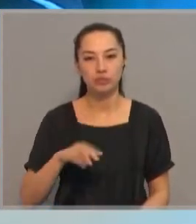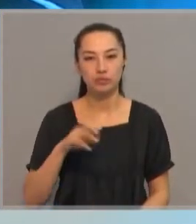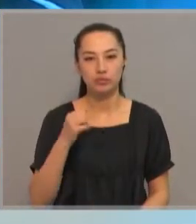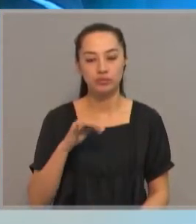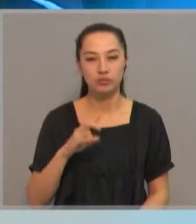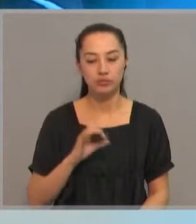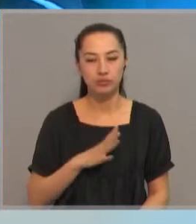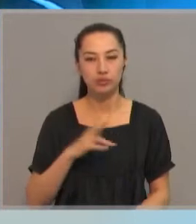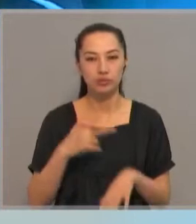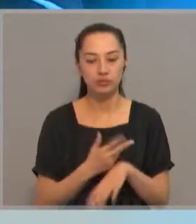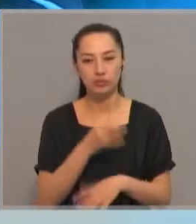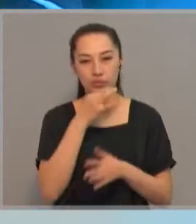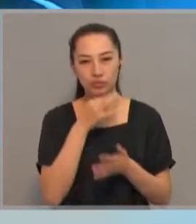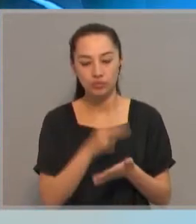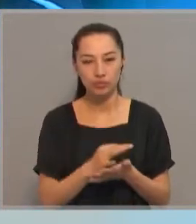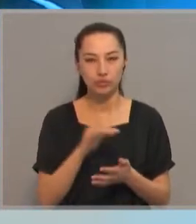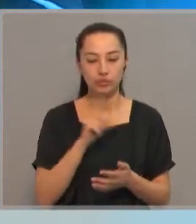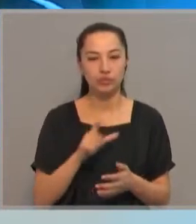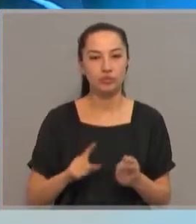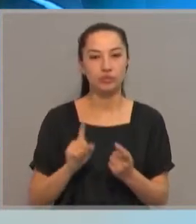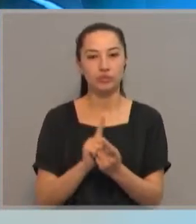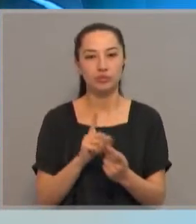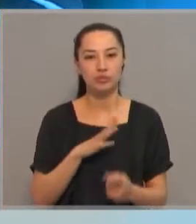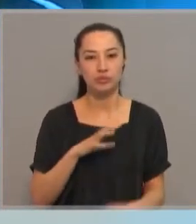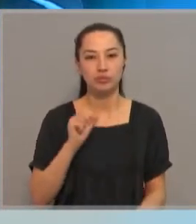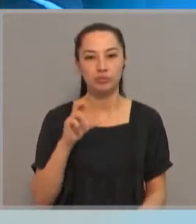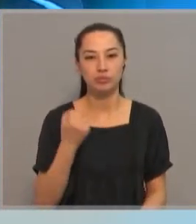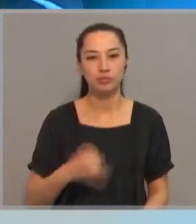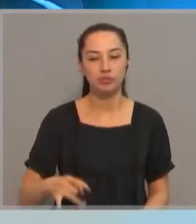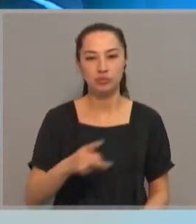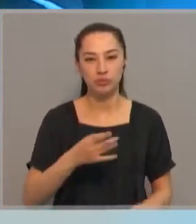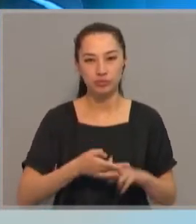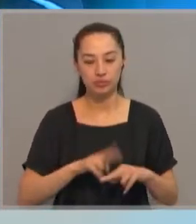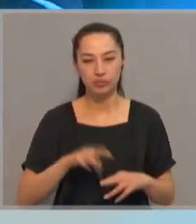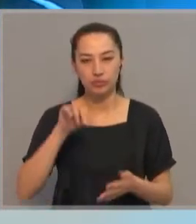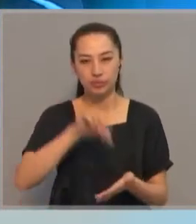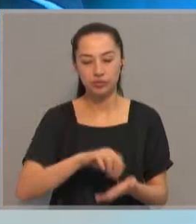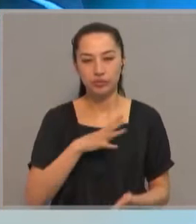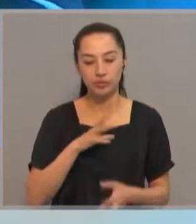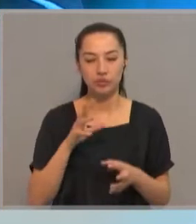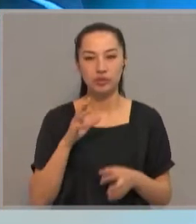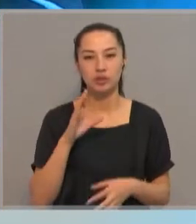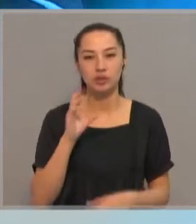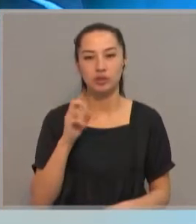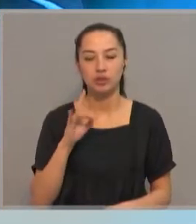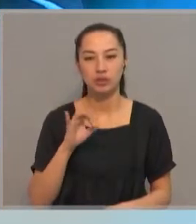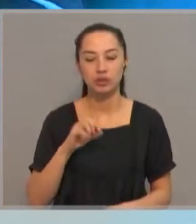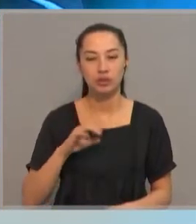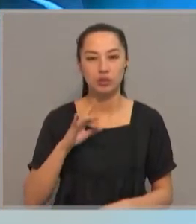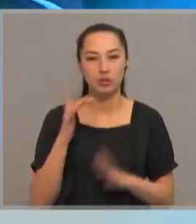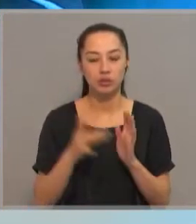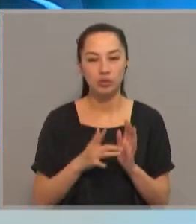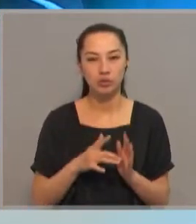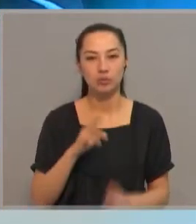третий раз провел отчетную встречу с жителями Абайского района. Модератором встречи выступил секретарь городского маслихата